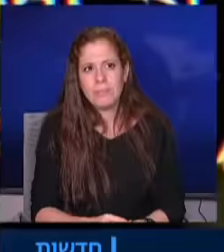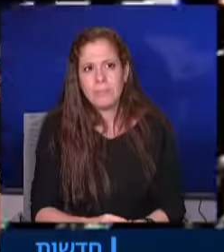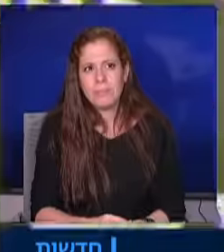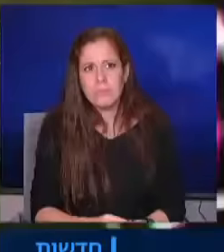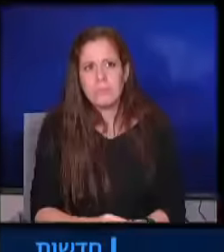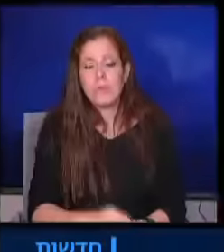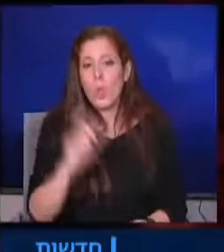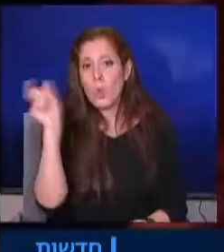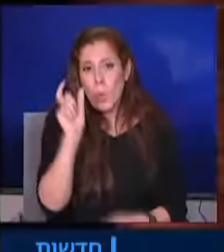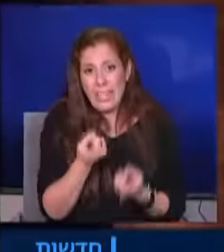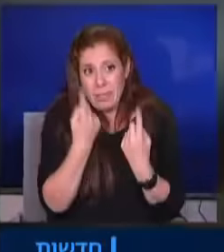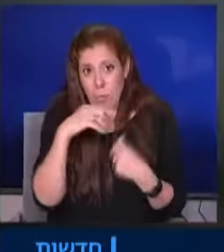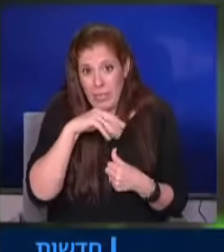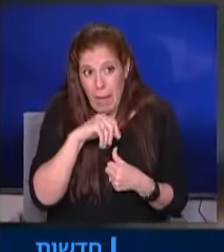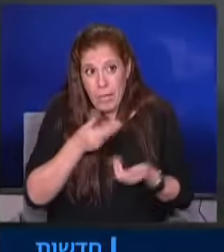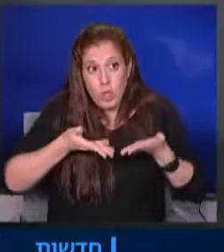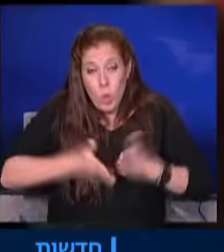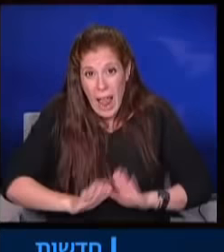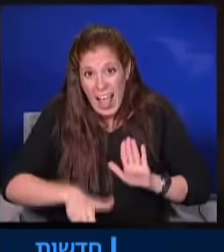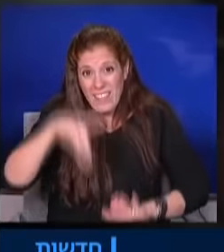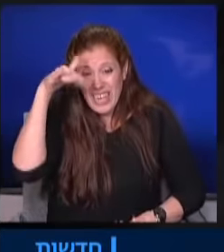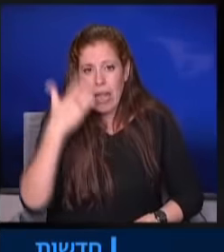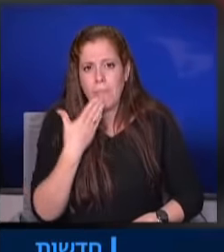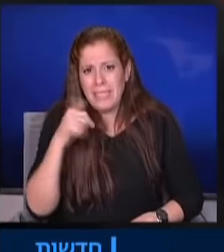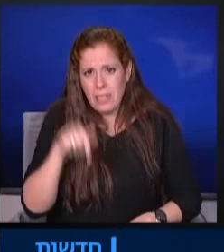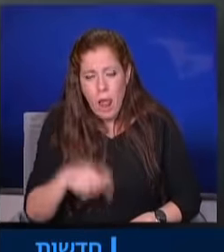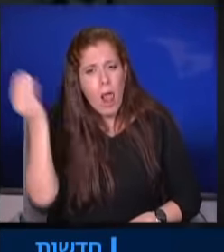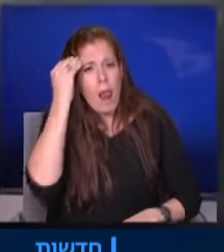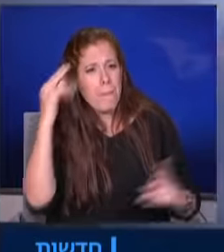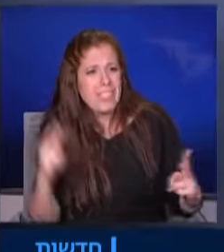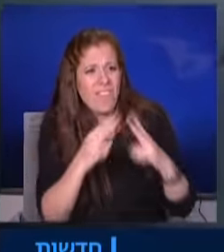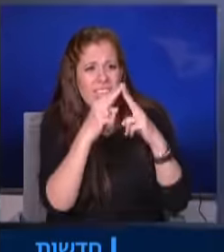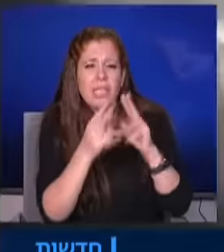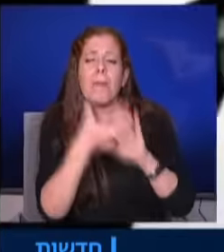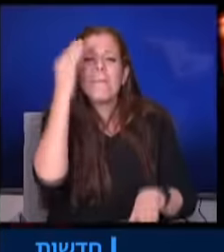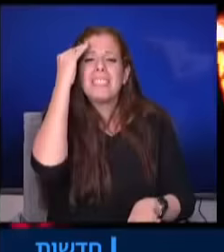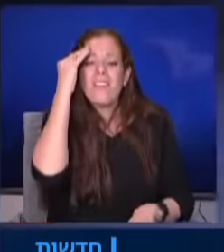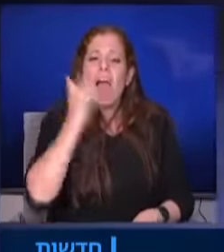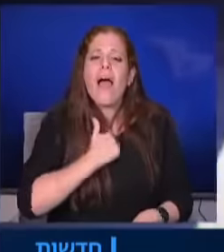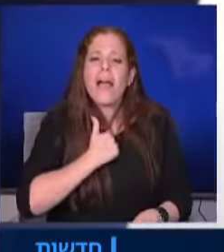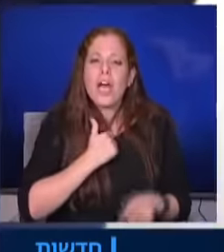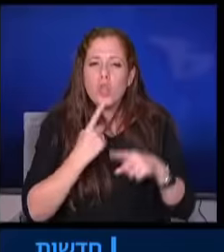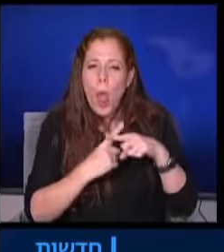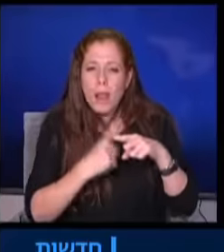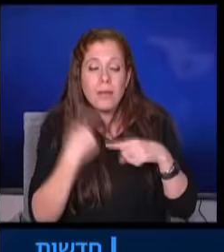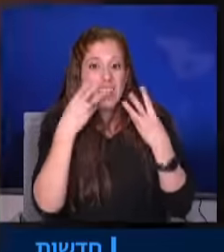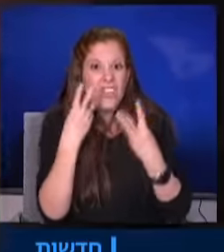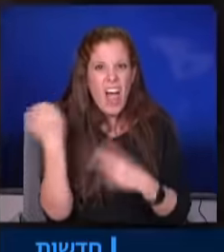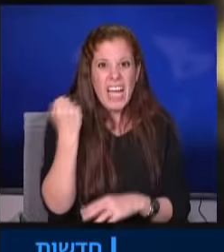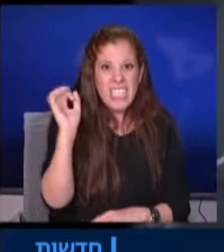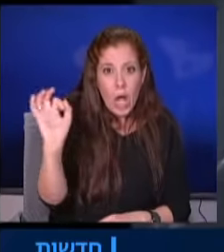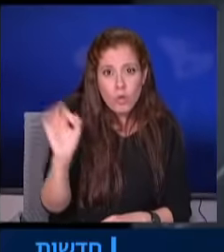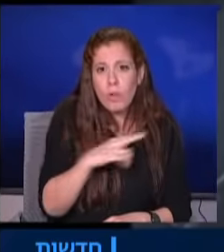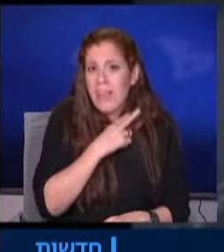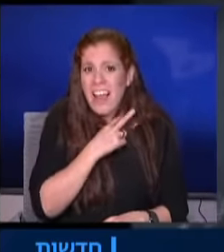טורקי ממוצא ארמני שנולד וגדל בישראל, למד צרפתית בבית ספר קתולי, השפה החזקה שלו היא בכלל